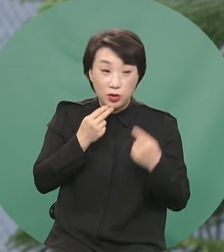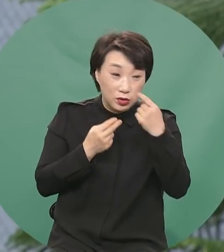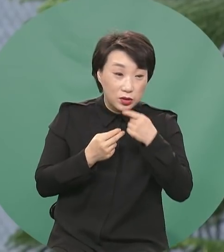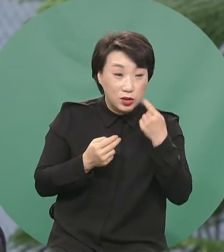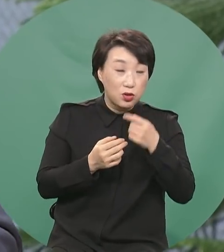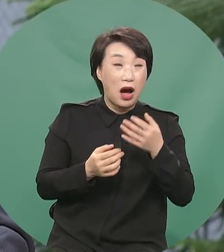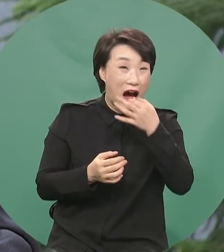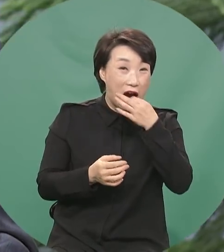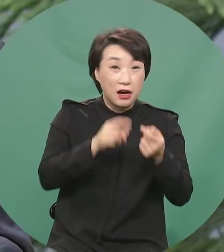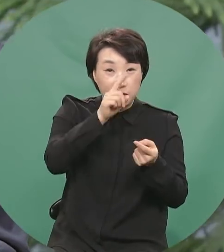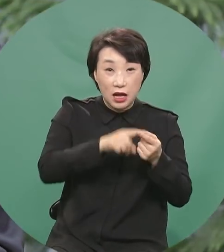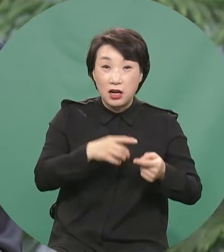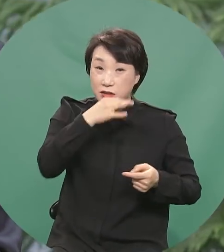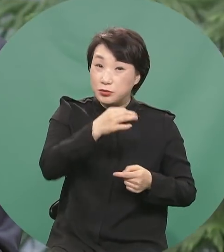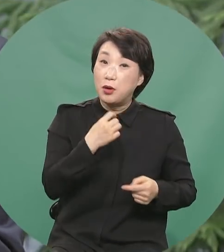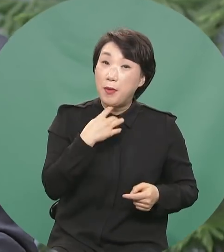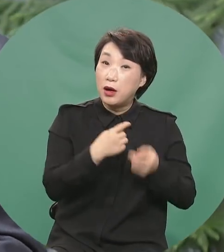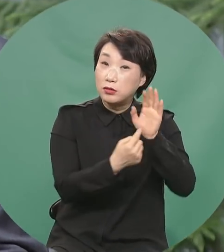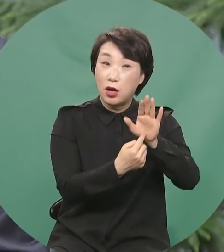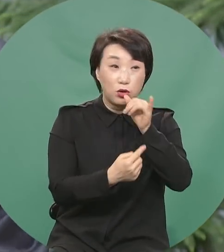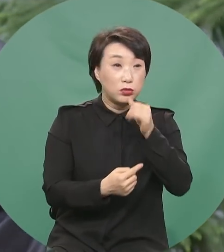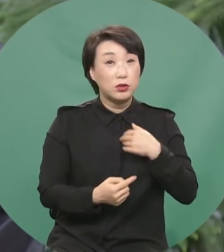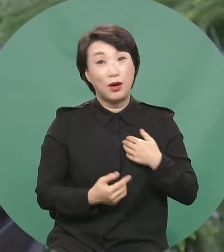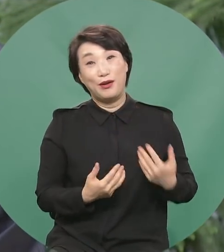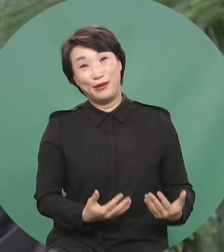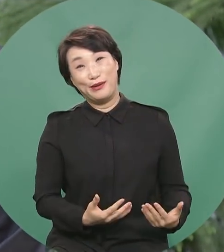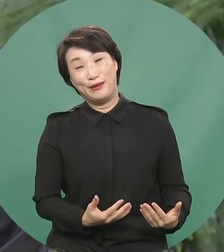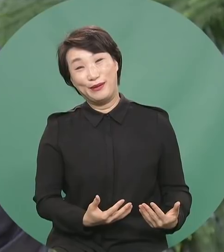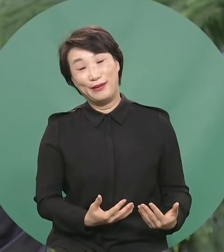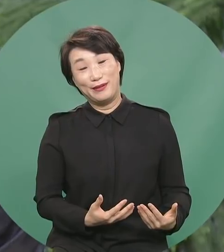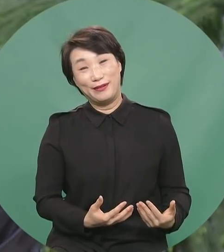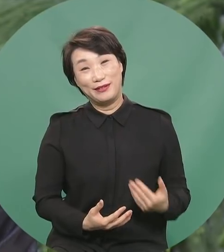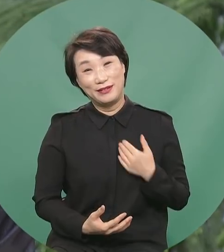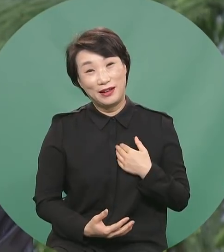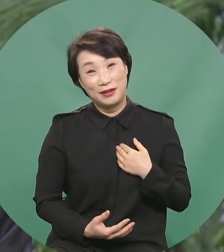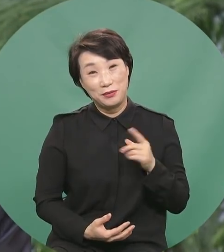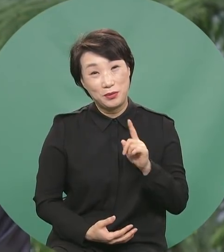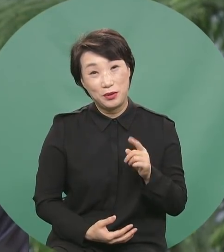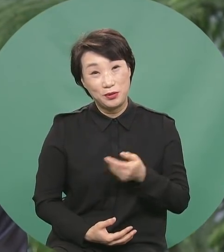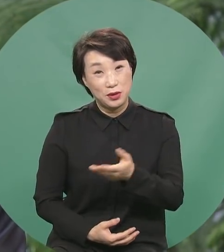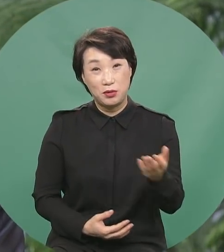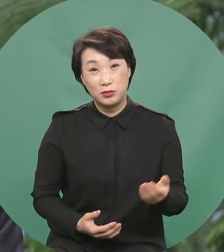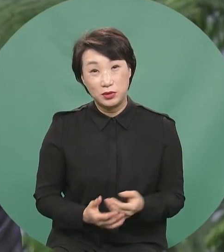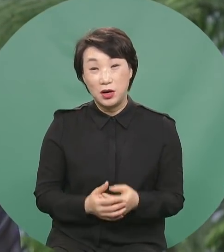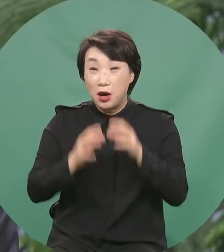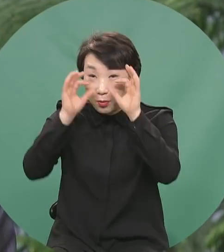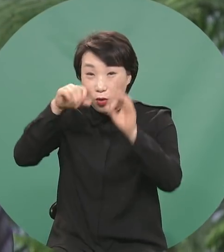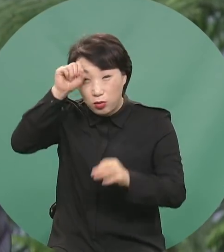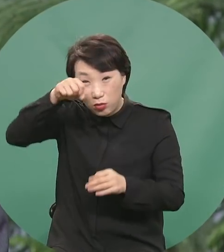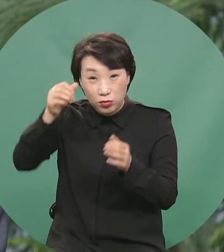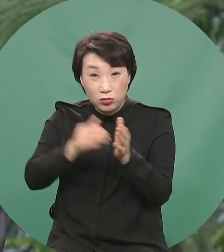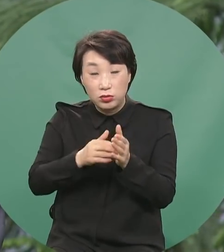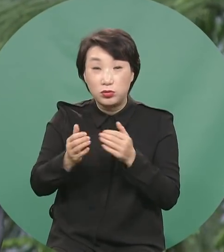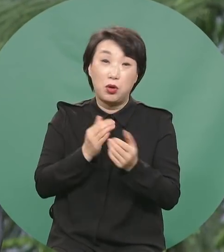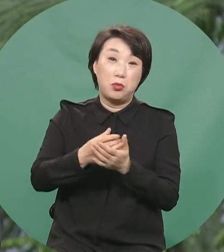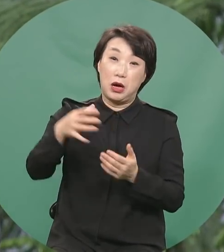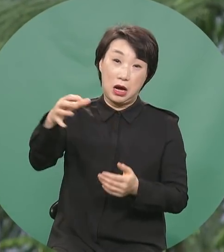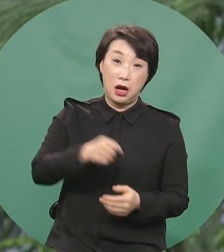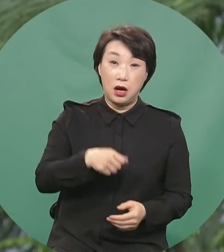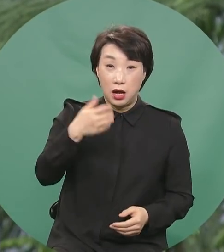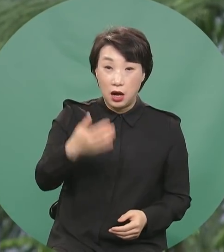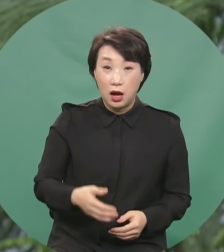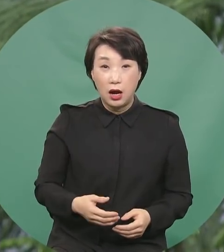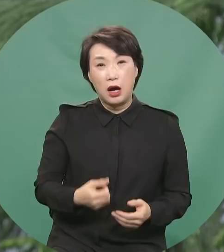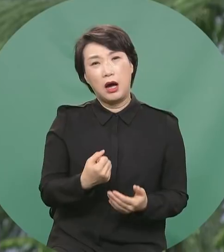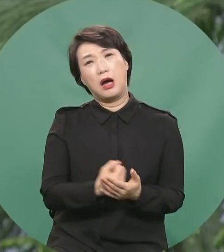이성적이고 정욕적인 소리만 나타난다면 당신은 들었으나 갖지 못한 자요,